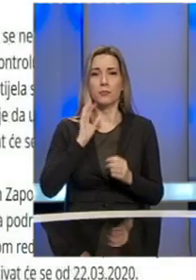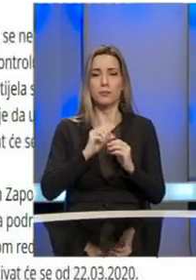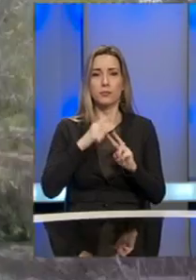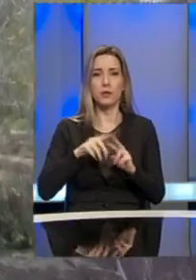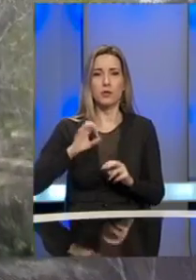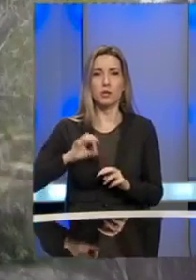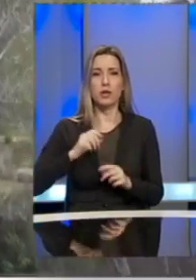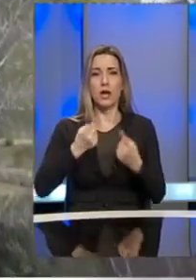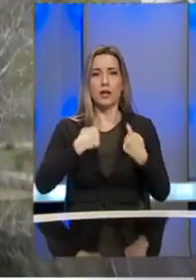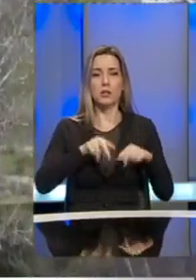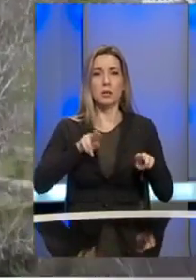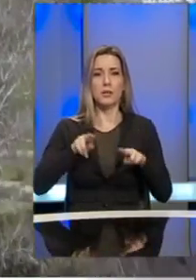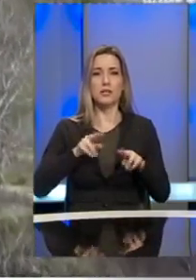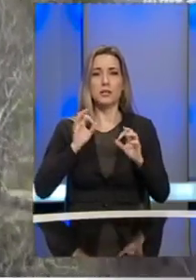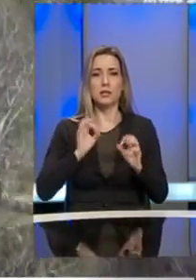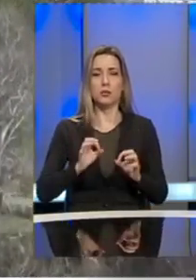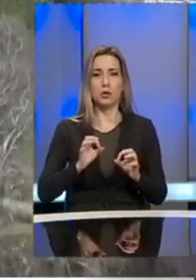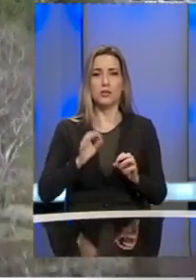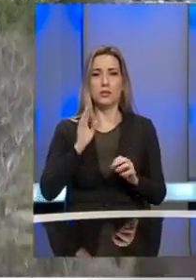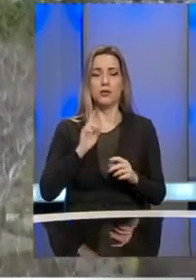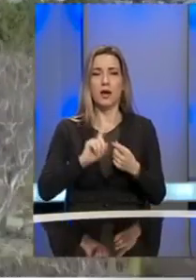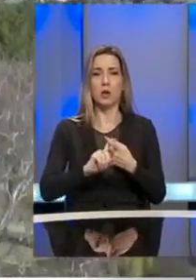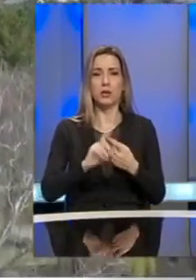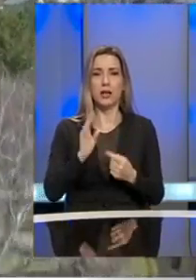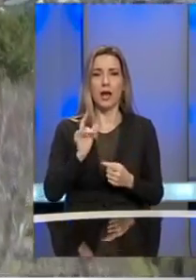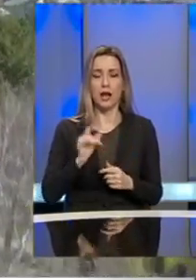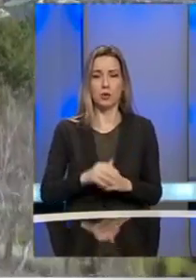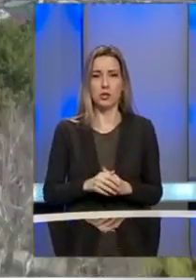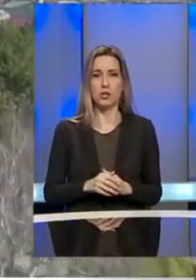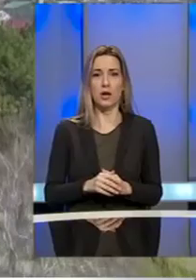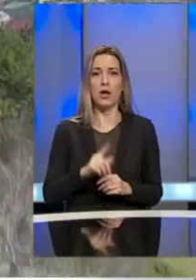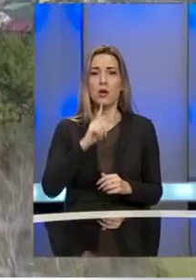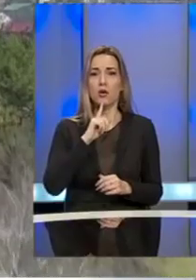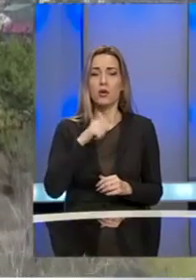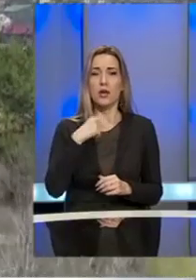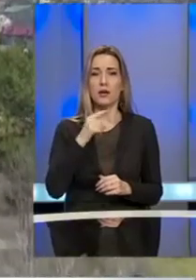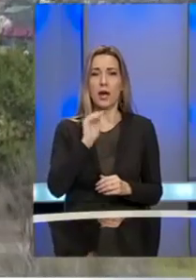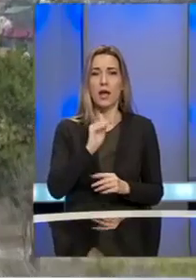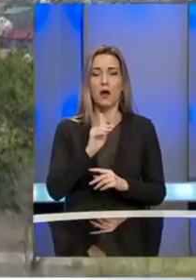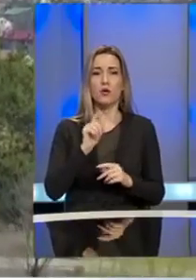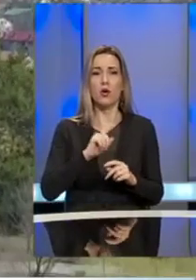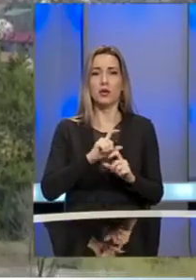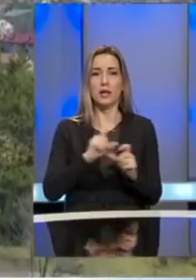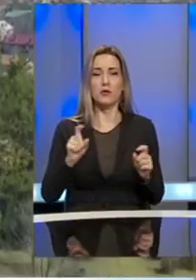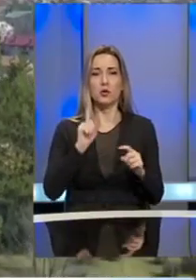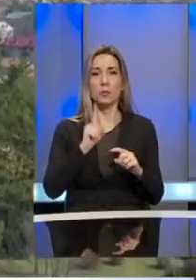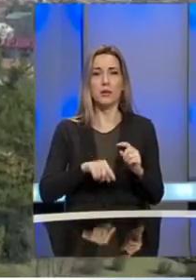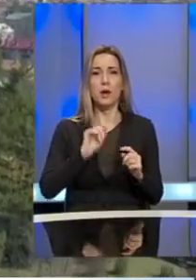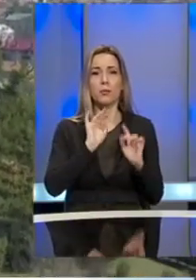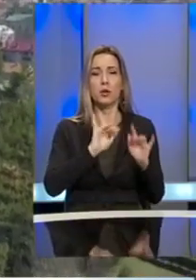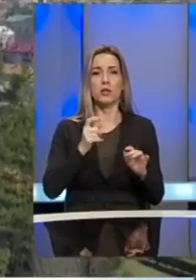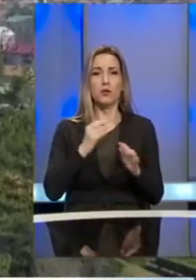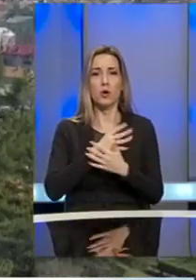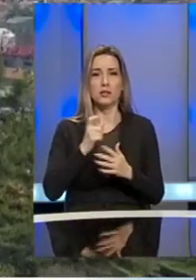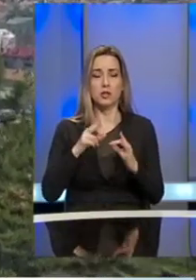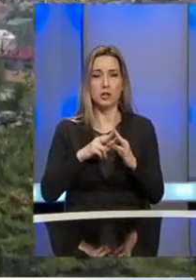a naročito ministra sigurnosti Bosne i Hercegovine Fahrudina Radončića, koji je čak najavio i krivičnu prijavu protiv premijera Jozića.